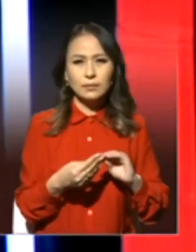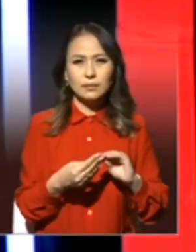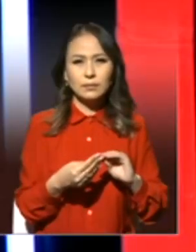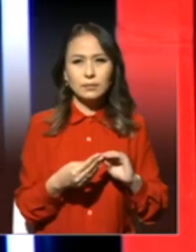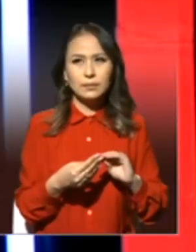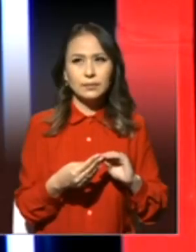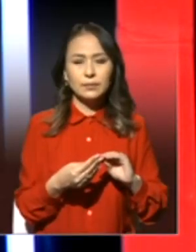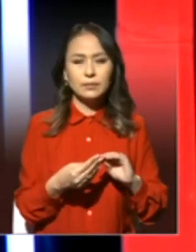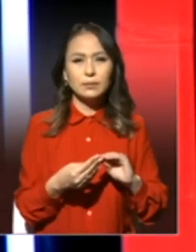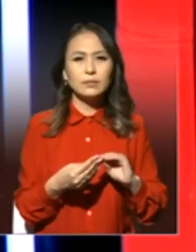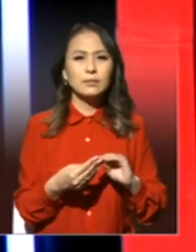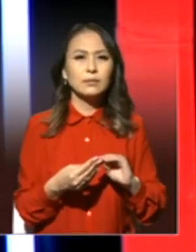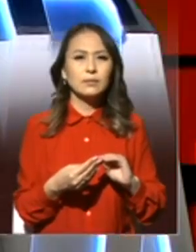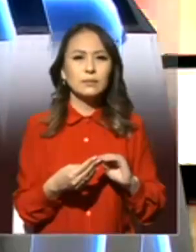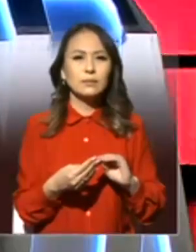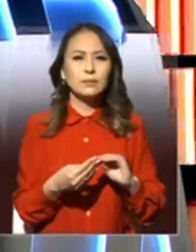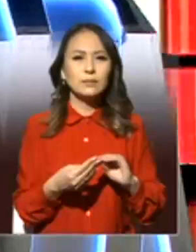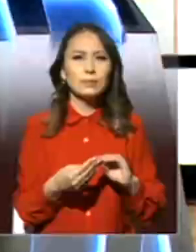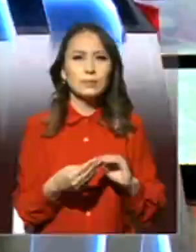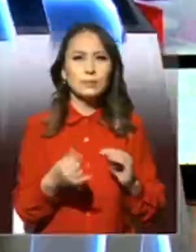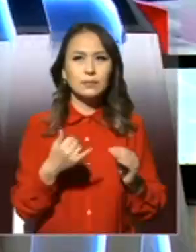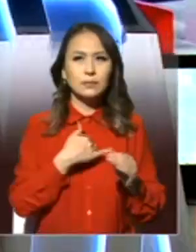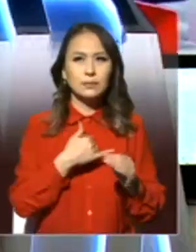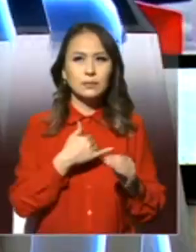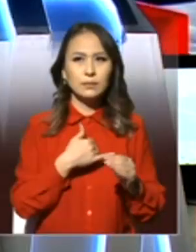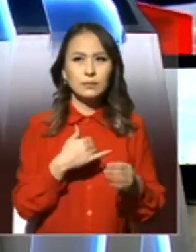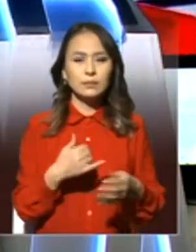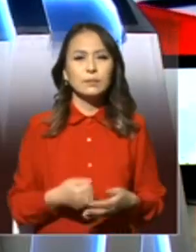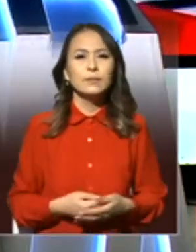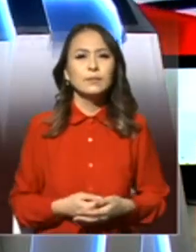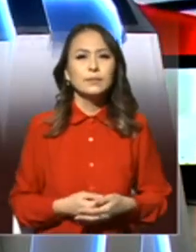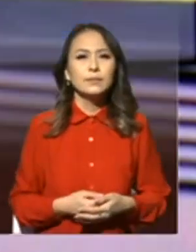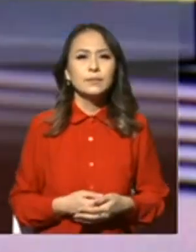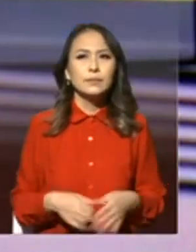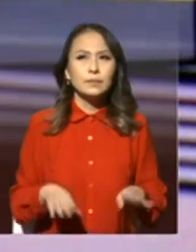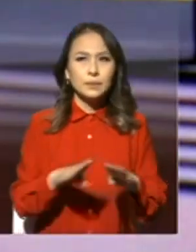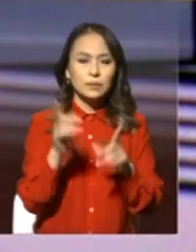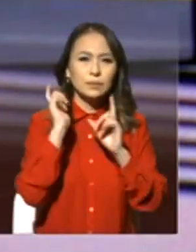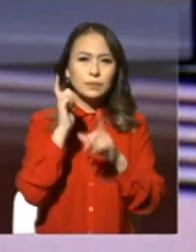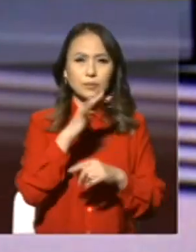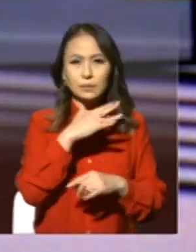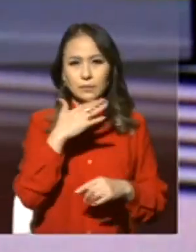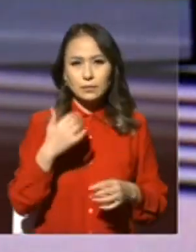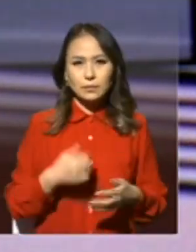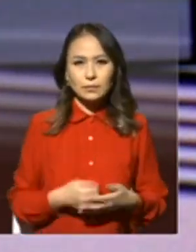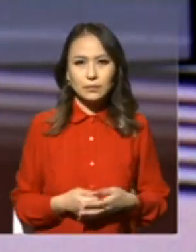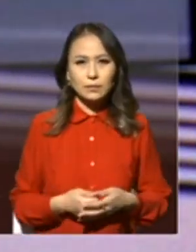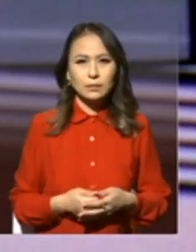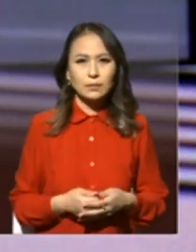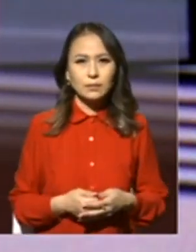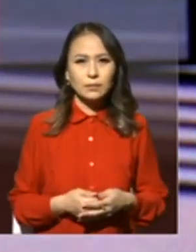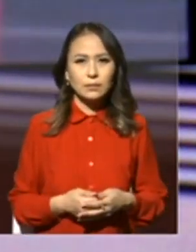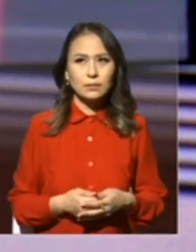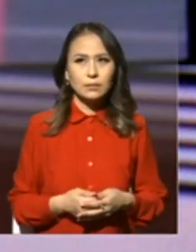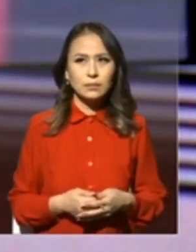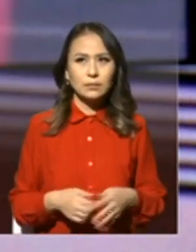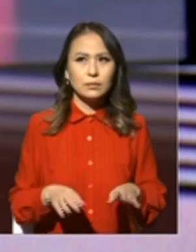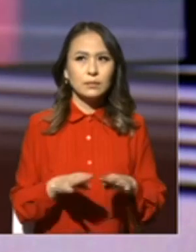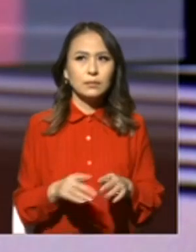Екіншіден жаңа айтып отырмыз ғой, бізде транзитпен өте көп груздар жүреді. сондықтан мен